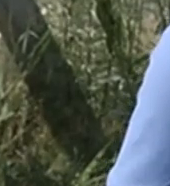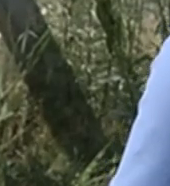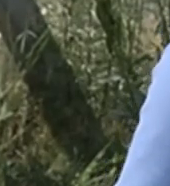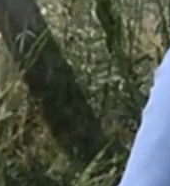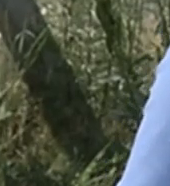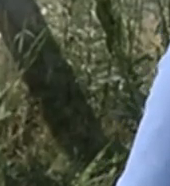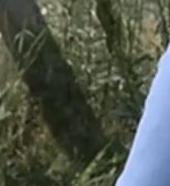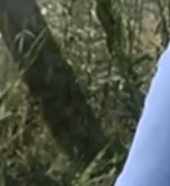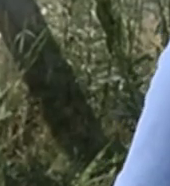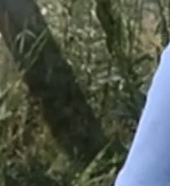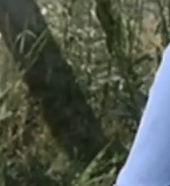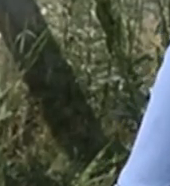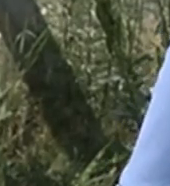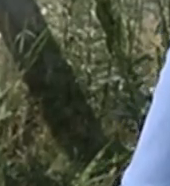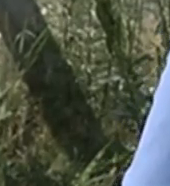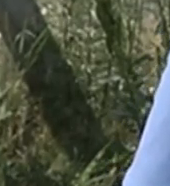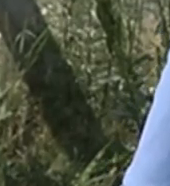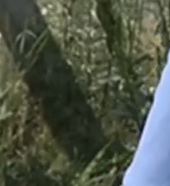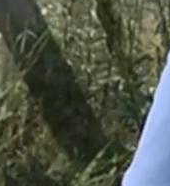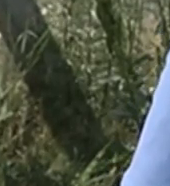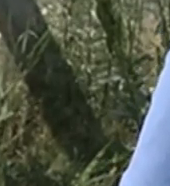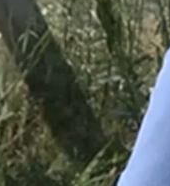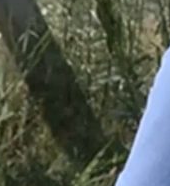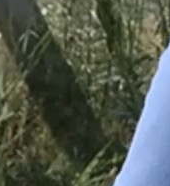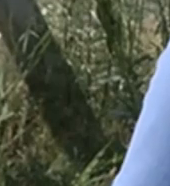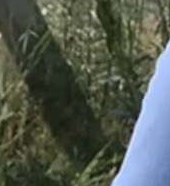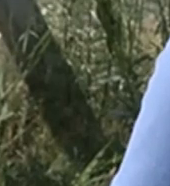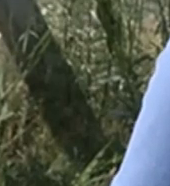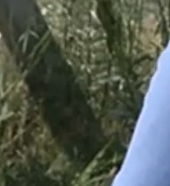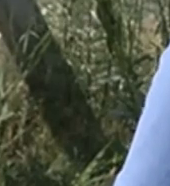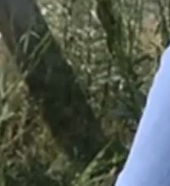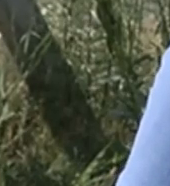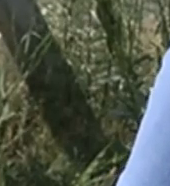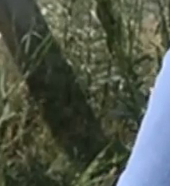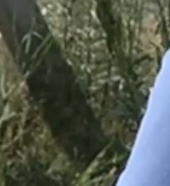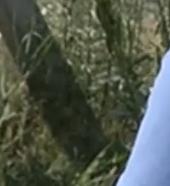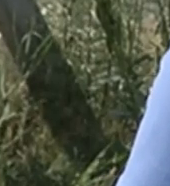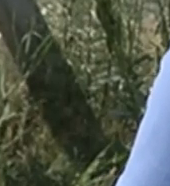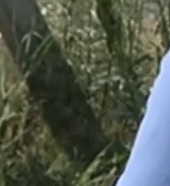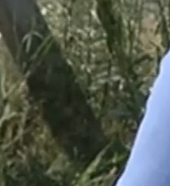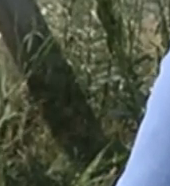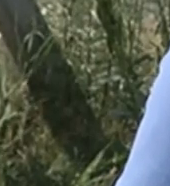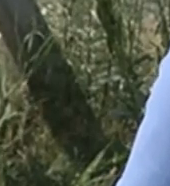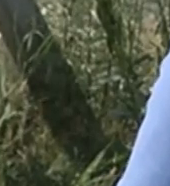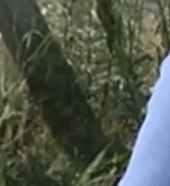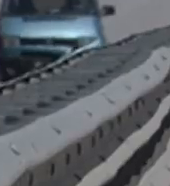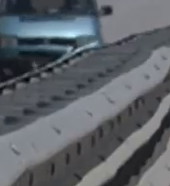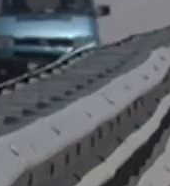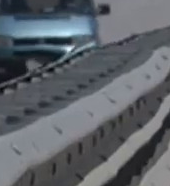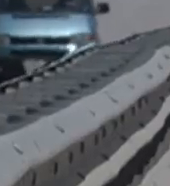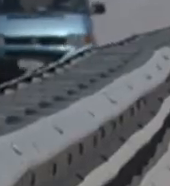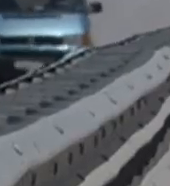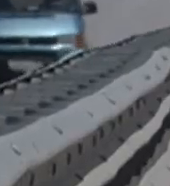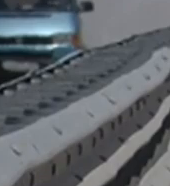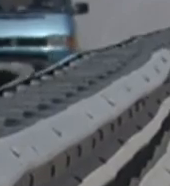берут и сортируют. А «Таза-Алем» занимается рекультивацией. Они начали работу только в этом году.